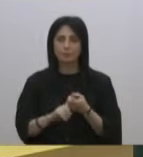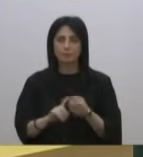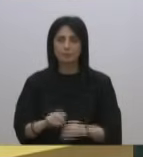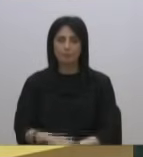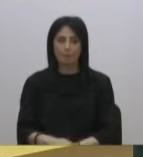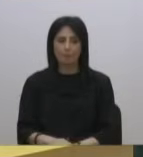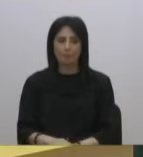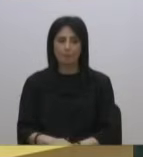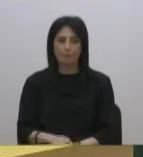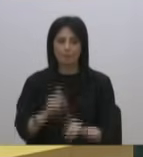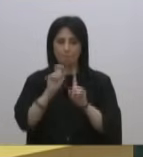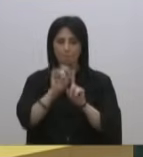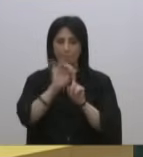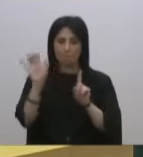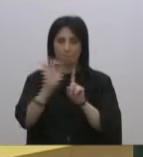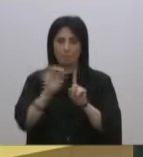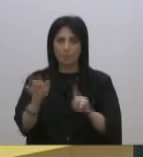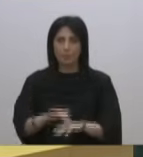რაც შეეხება ტერმინოლოგიას